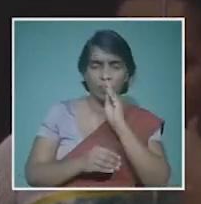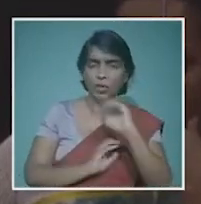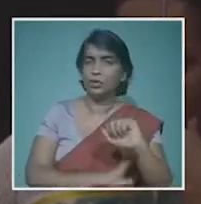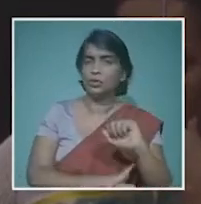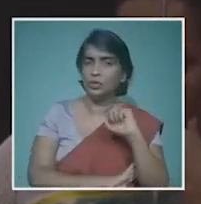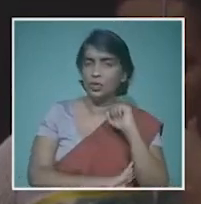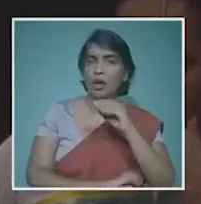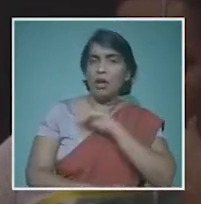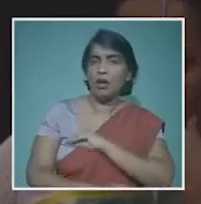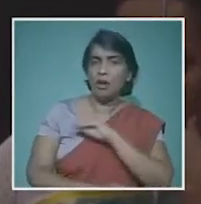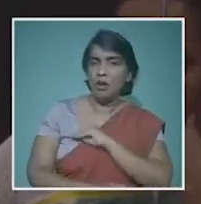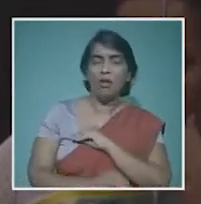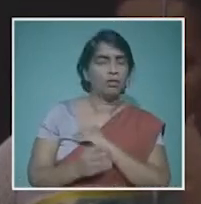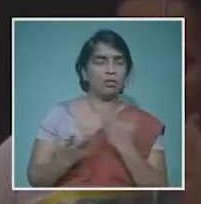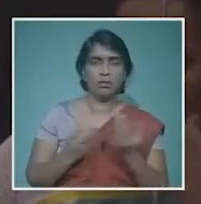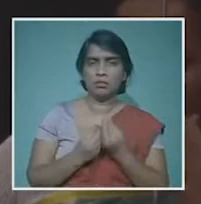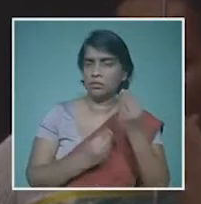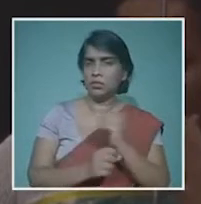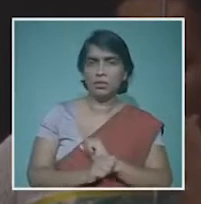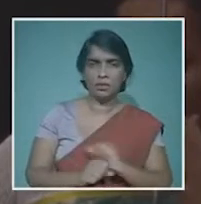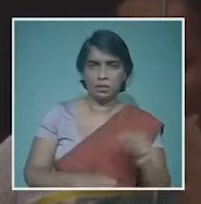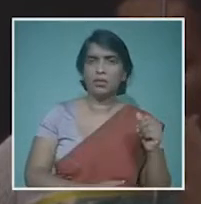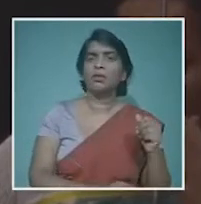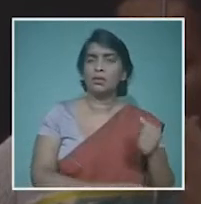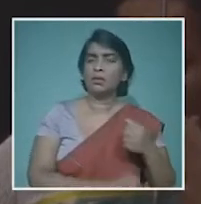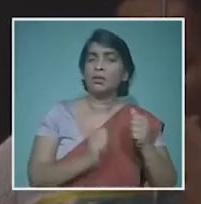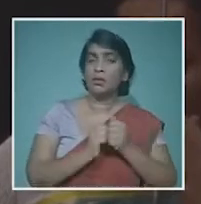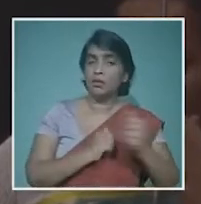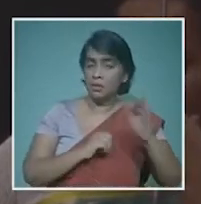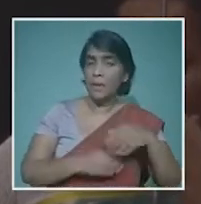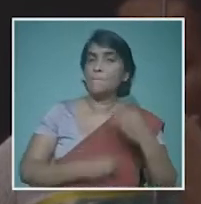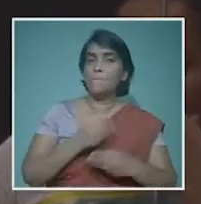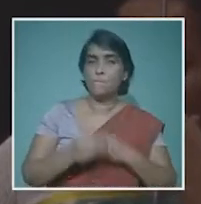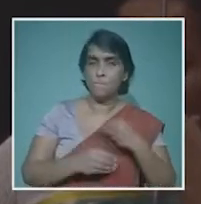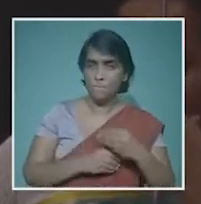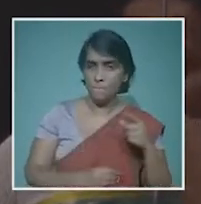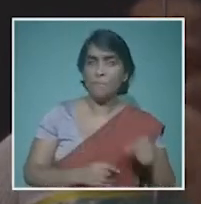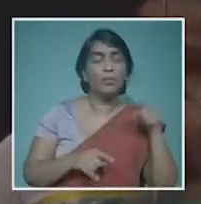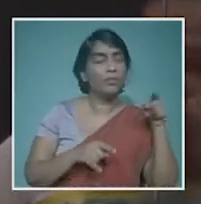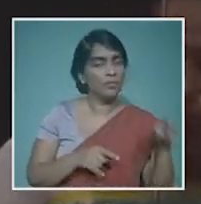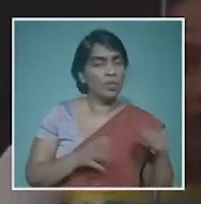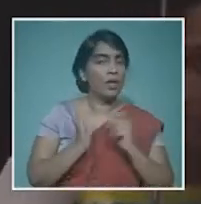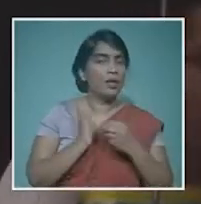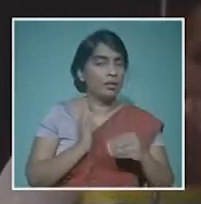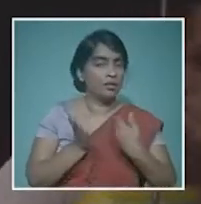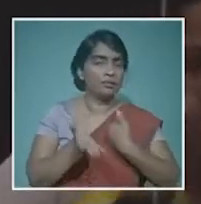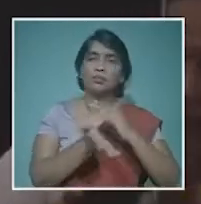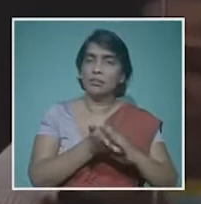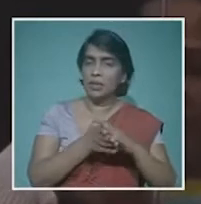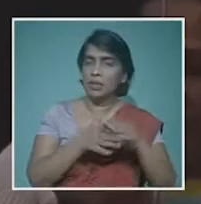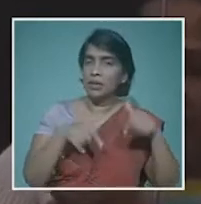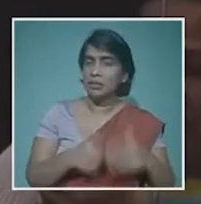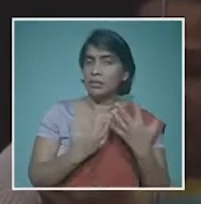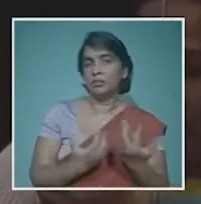හෝ ආදායම් තත්ත්වයක් කිසිම ලැබීමක් නොමැතිව පවත්වාගෙන යන ව්‍යාපාර මෙම ණය සහනය දැනට